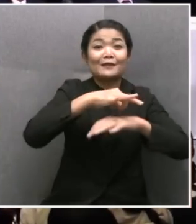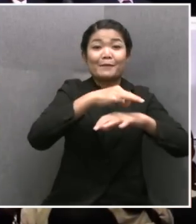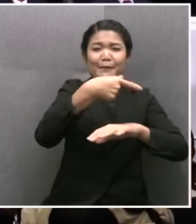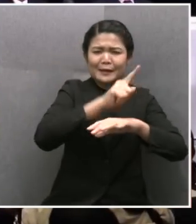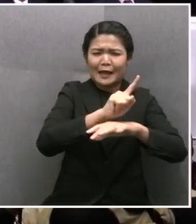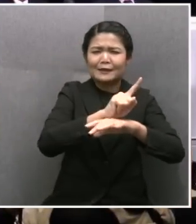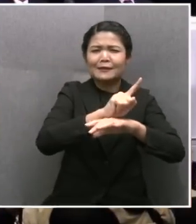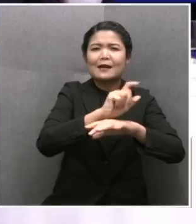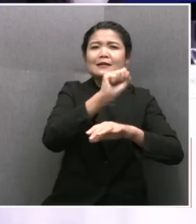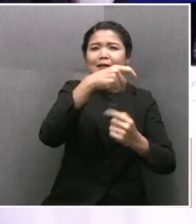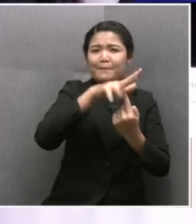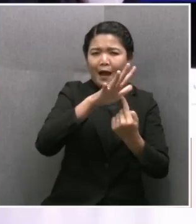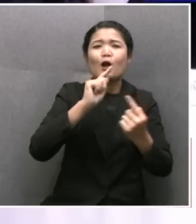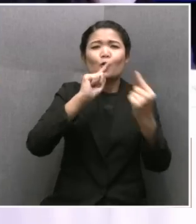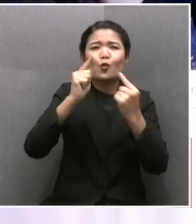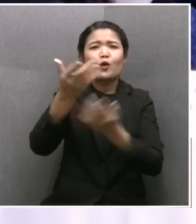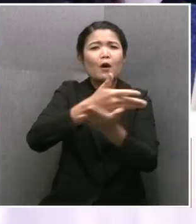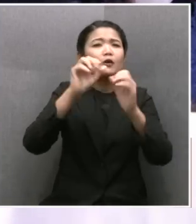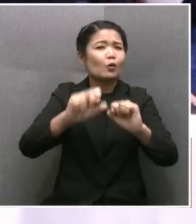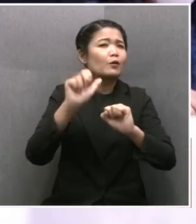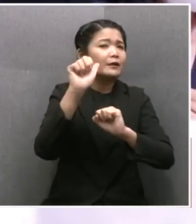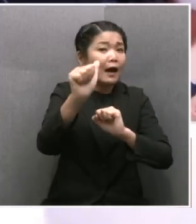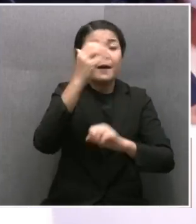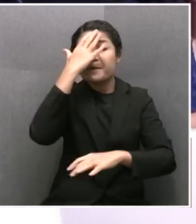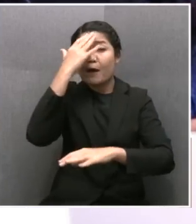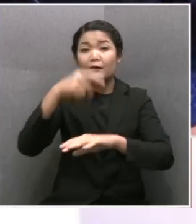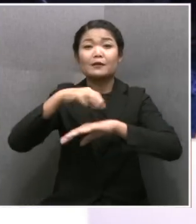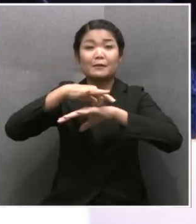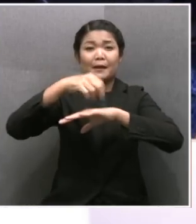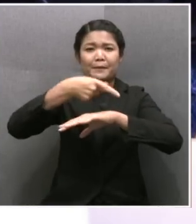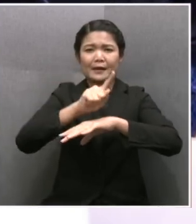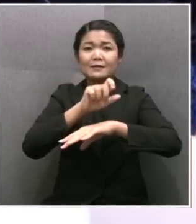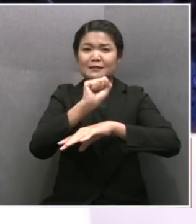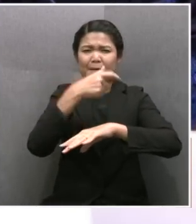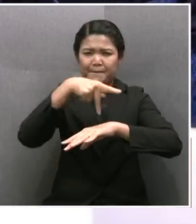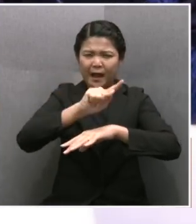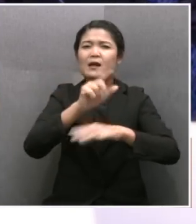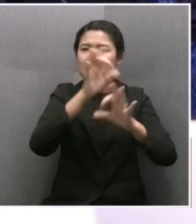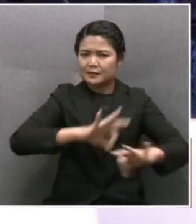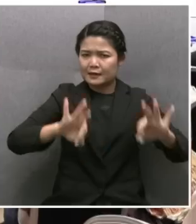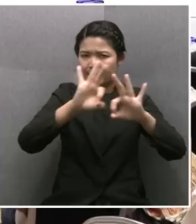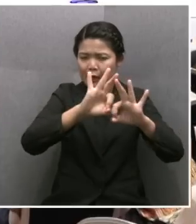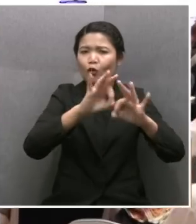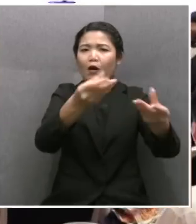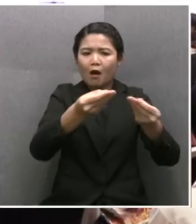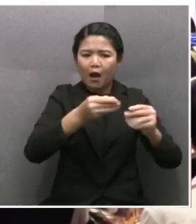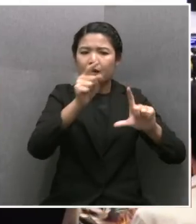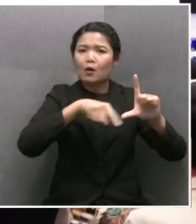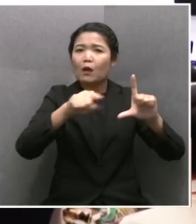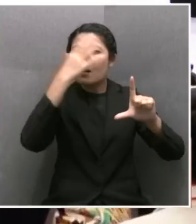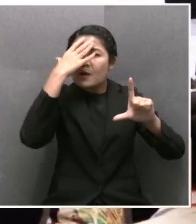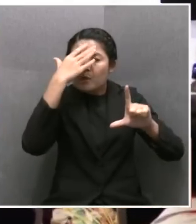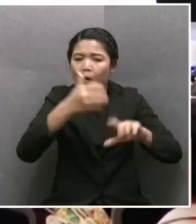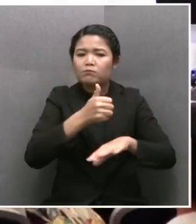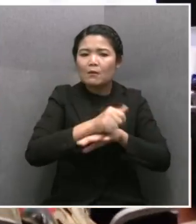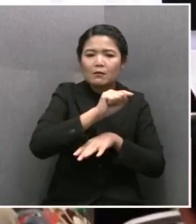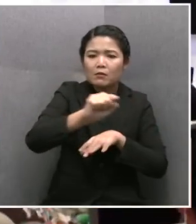กันได้เพราะพรรคก้าวไกลมองว่าตำแหน่งประธานสภามีความสำคัญจำเป็นต้องได้มาเพื่อเอาไว้คุมเกมในการ